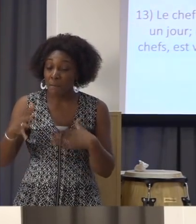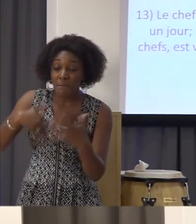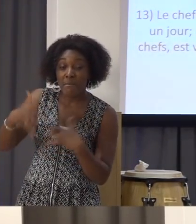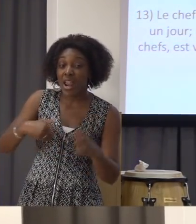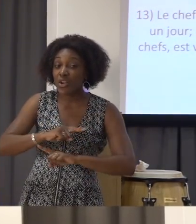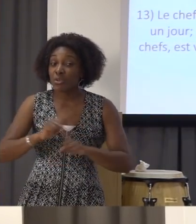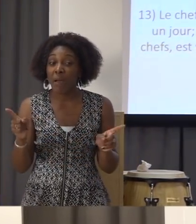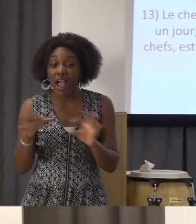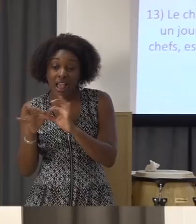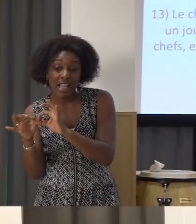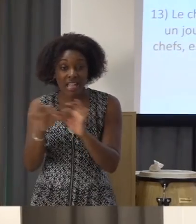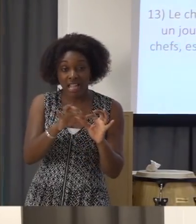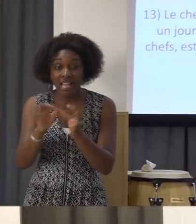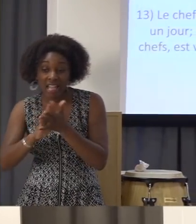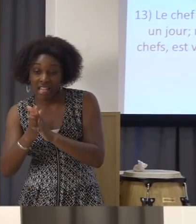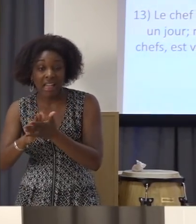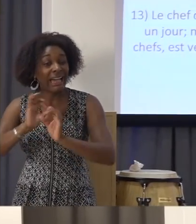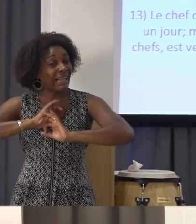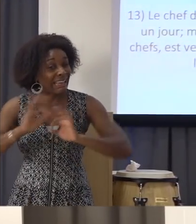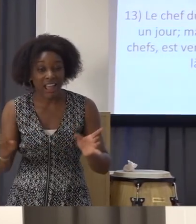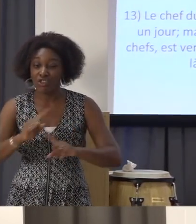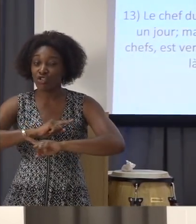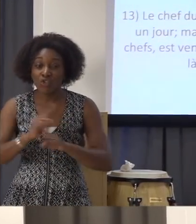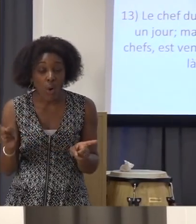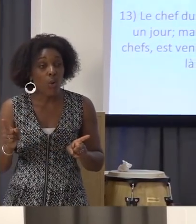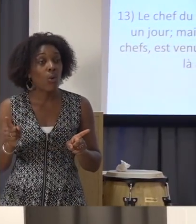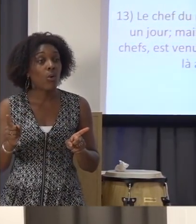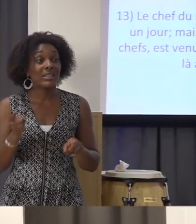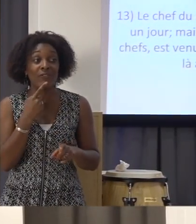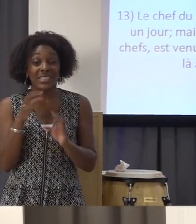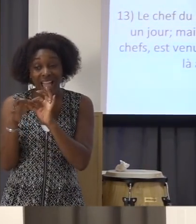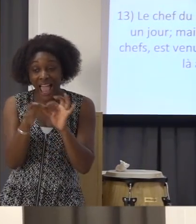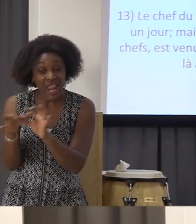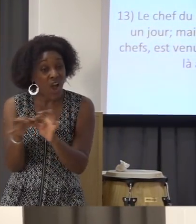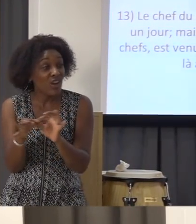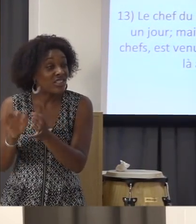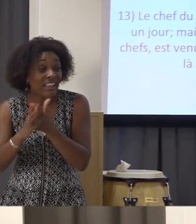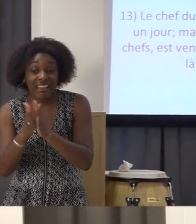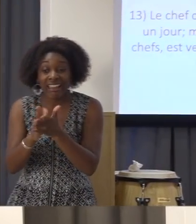Dévouez-les par interdit. Ça veut dire, ne traitez pas d'alliance avec eux.